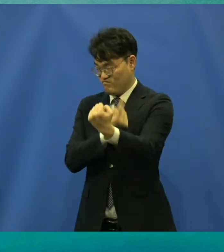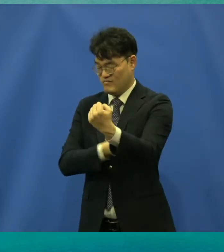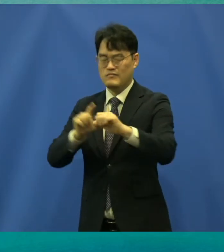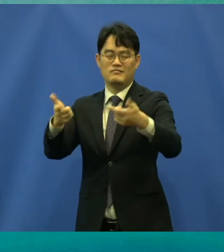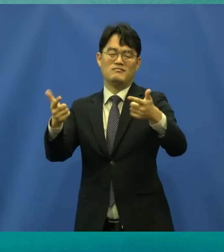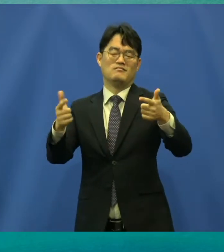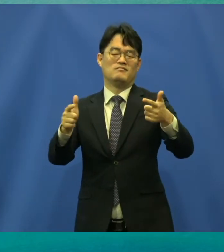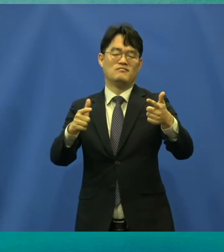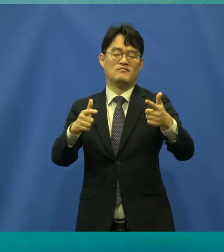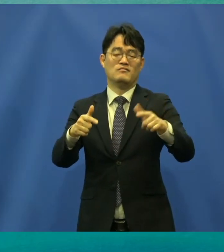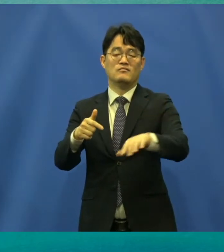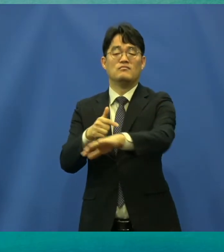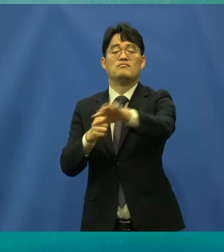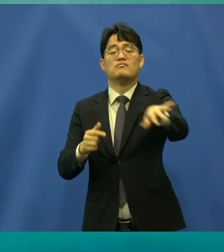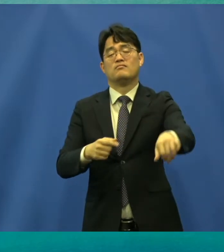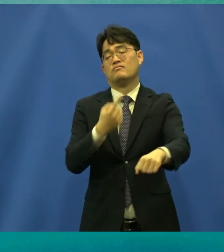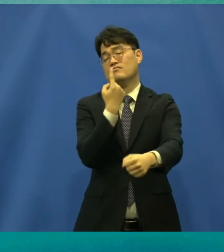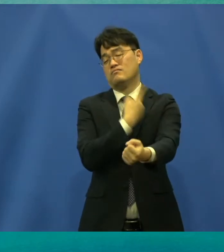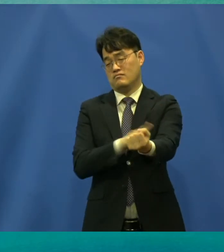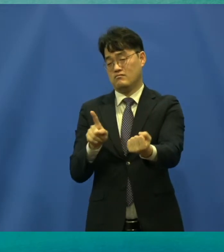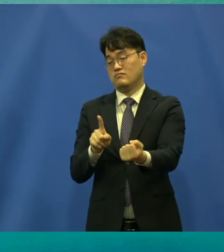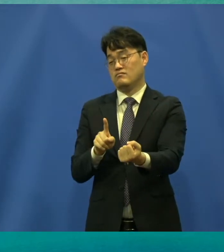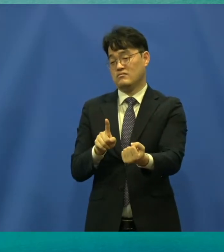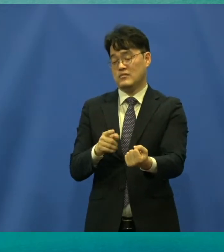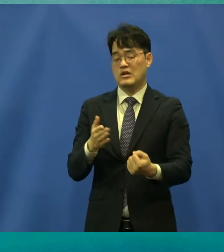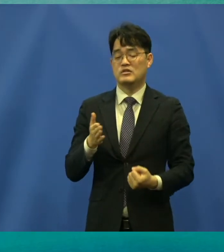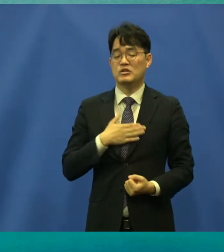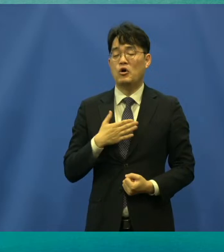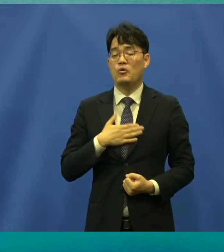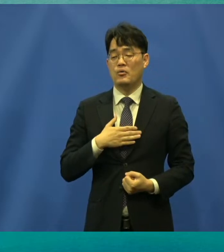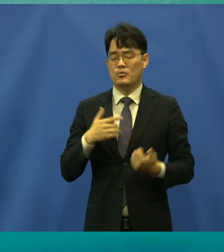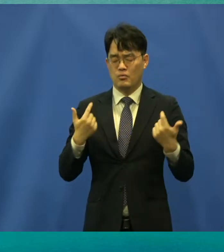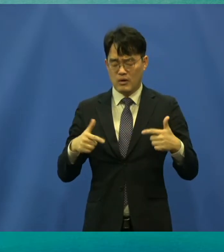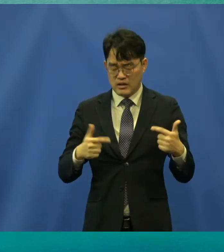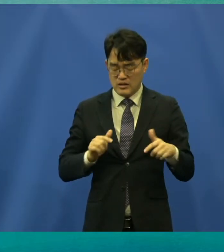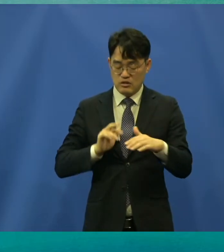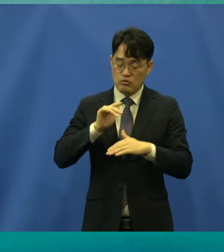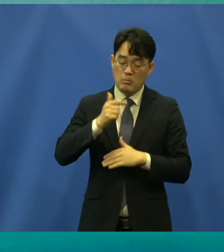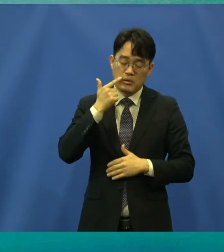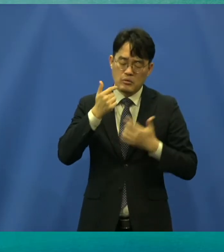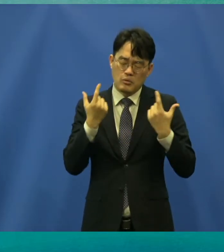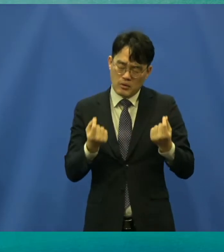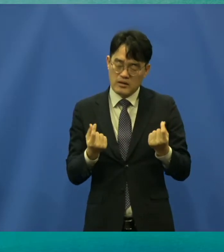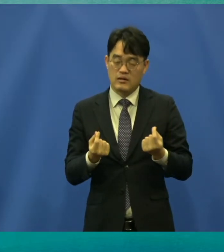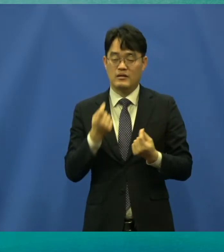있다, 기적이라는 생각이 듭니다. 자격을 갖춘 일꾼이 있습니까? 없습니다.